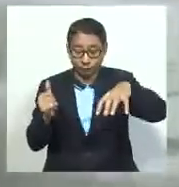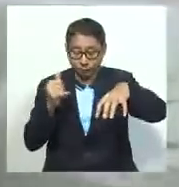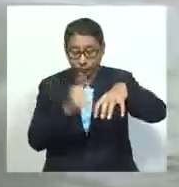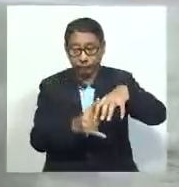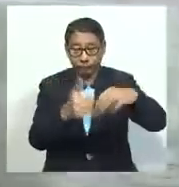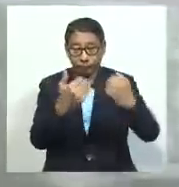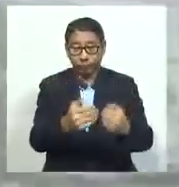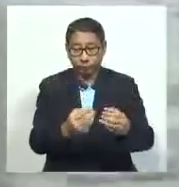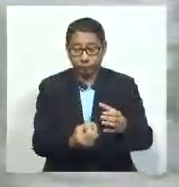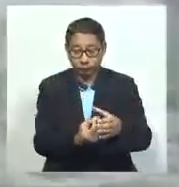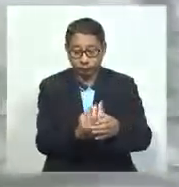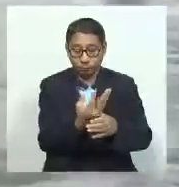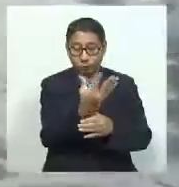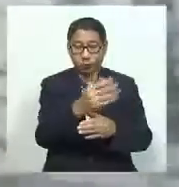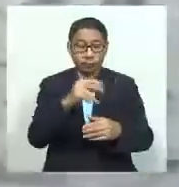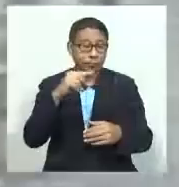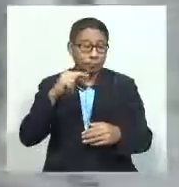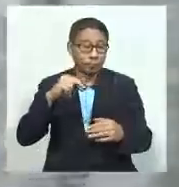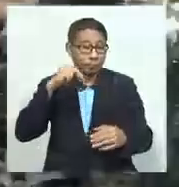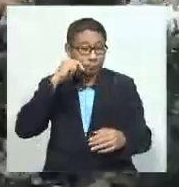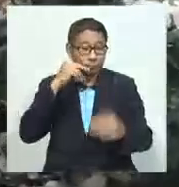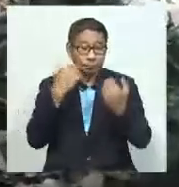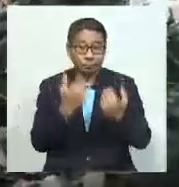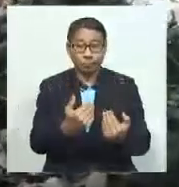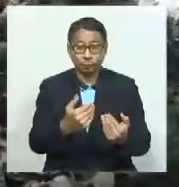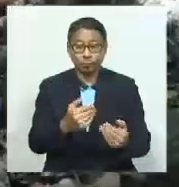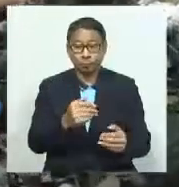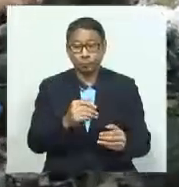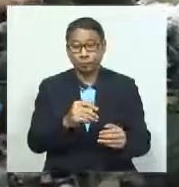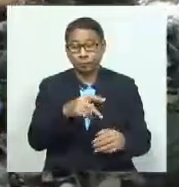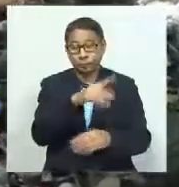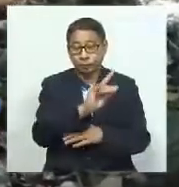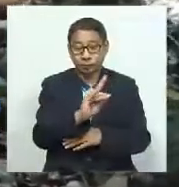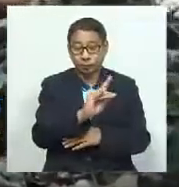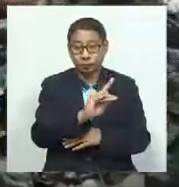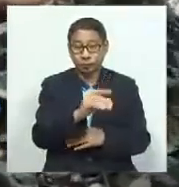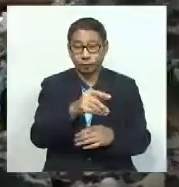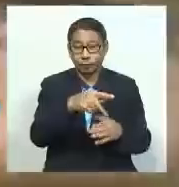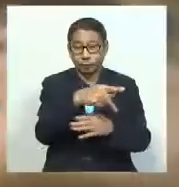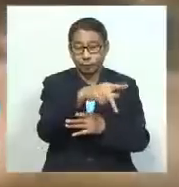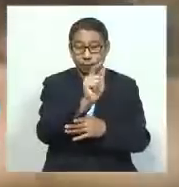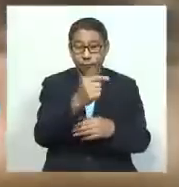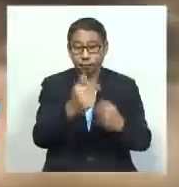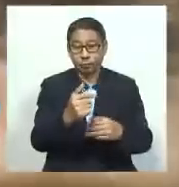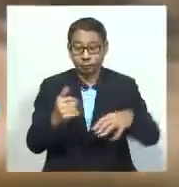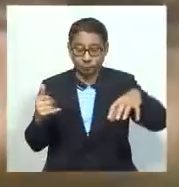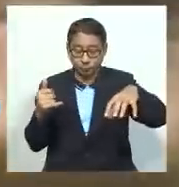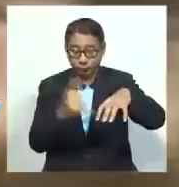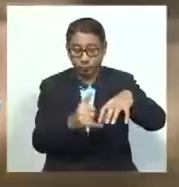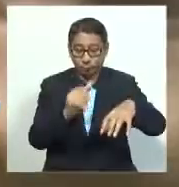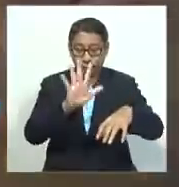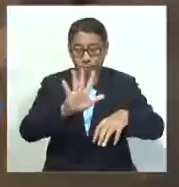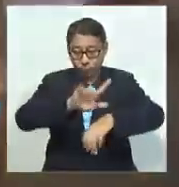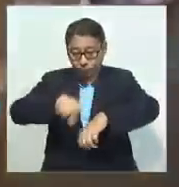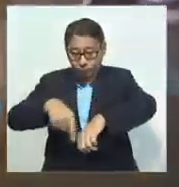บริเวณชีผุดต้นกำเนิดแม่น้ำชีในเขตรักษาพันธุ์สัตว์ป่าภูเขียวโดยใช้เวลาเดินทางกว่า 5